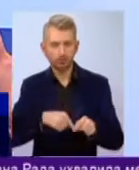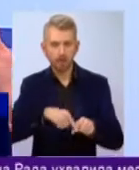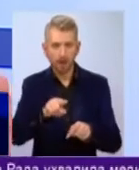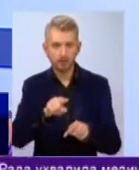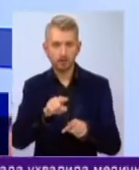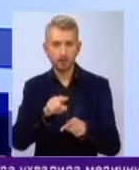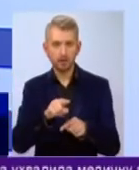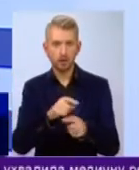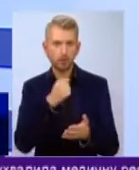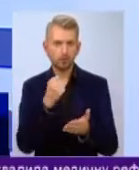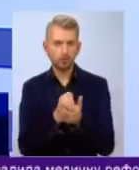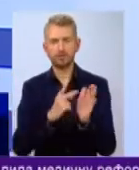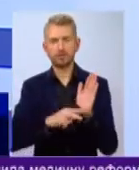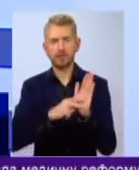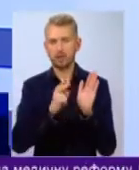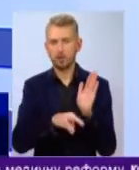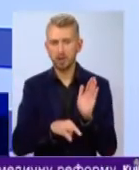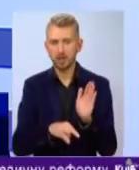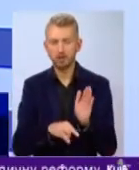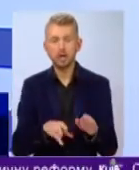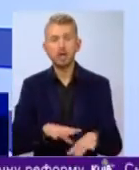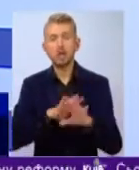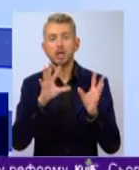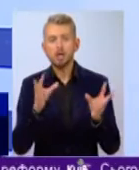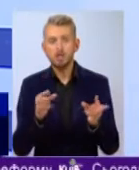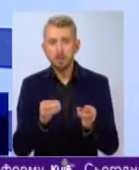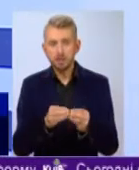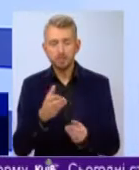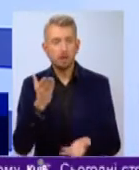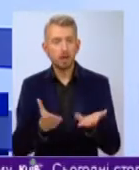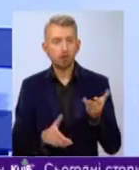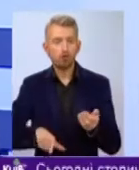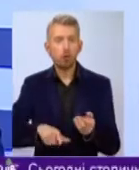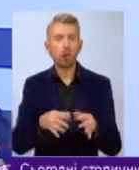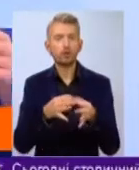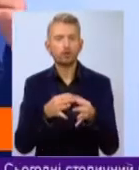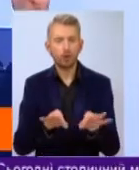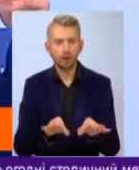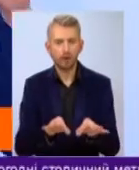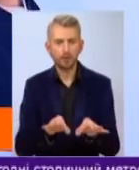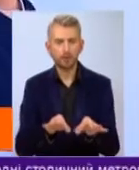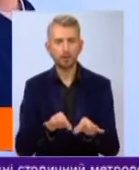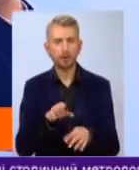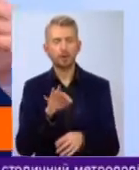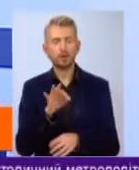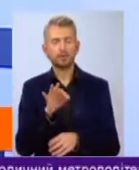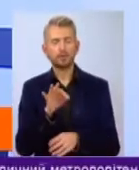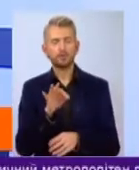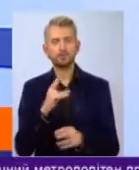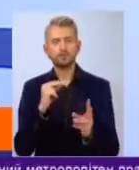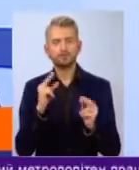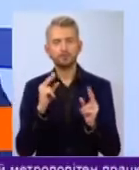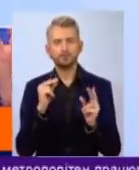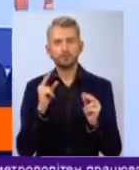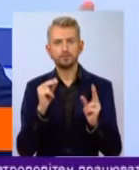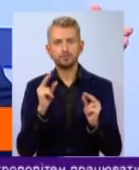ставлять параметр 70. Тому що, в принципі, якщо дорога дозволяє, там то апріорі... Там немає суто... по самій дорозі, так, вони